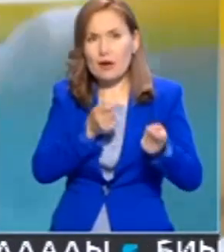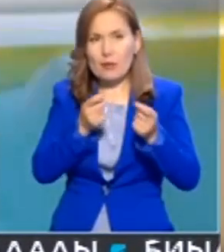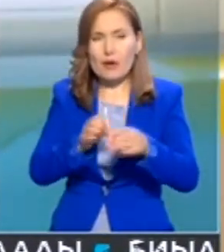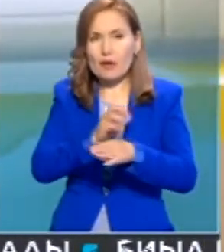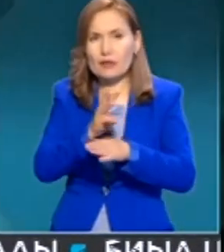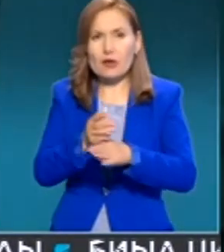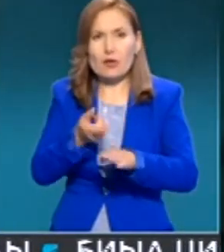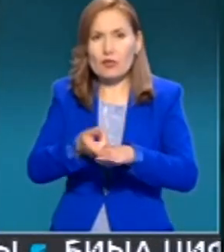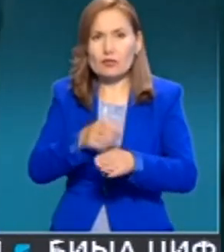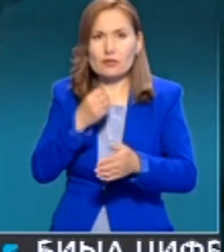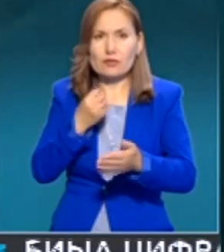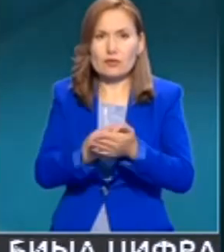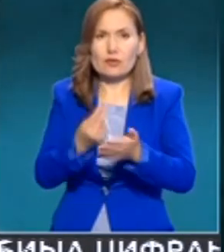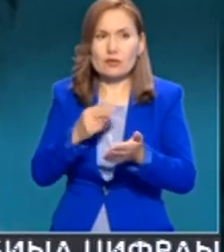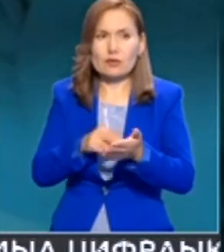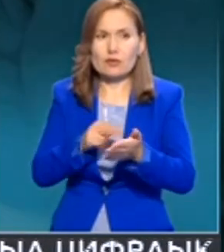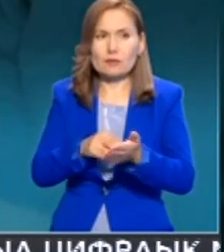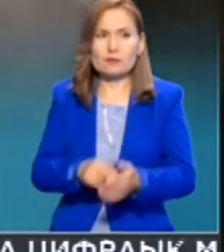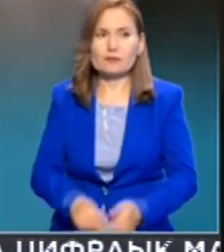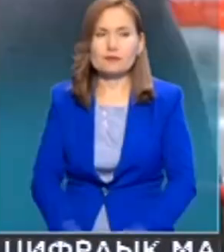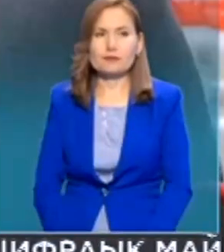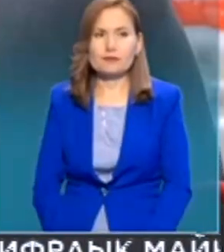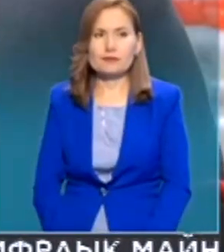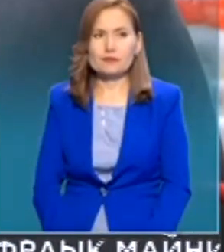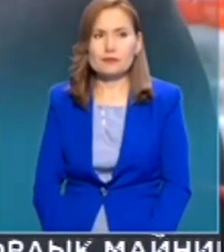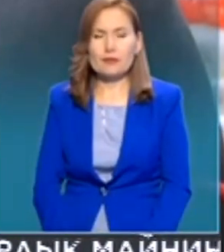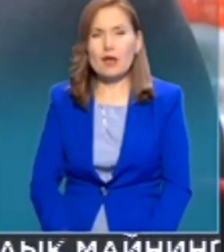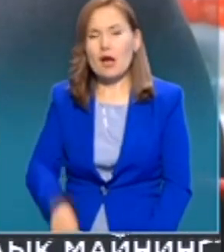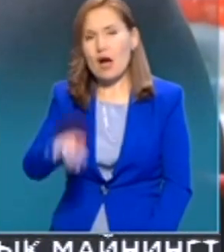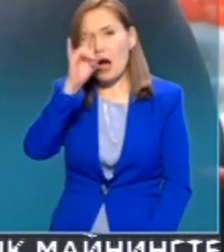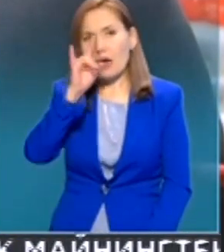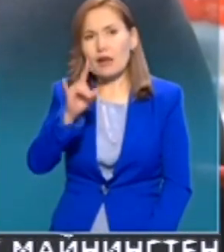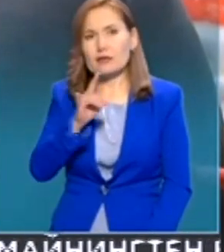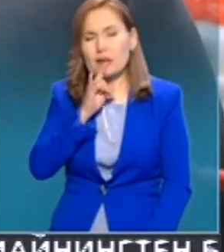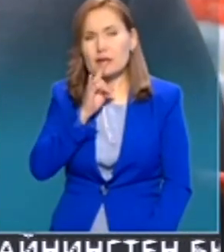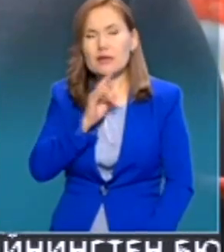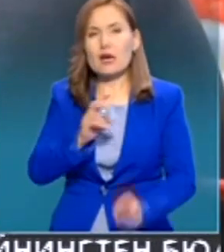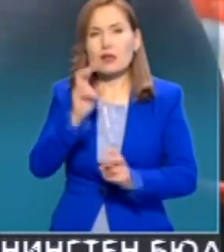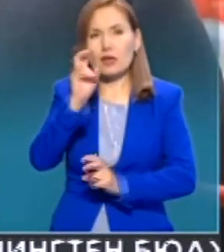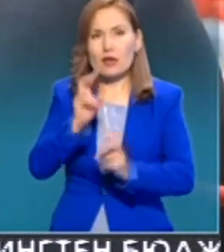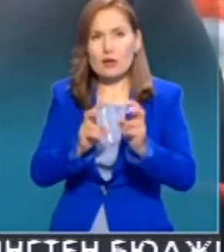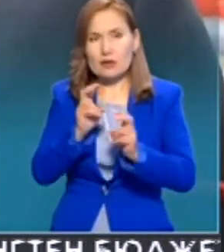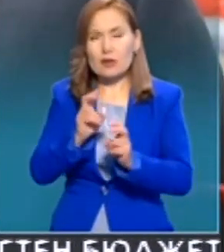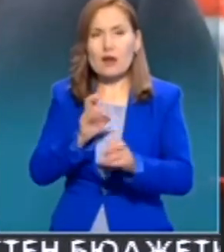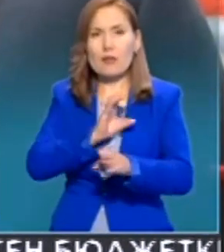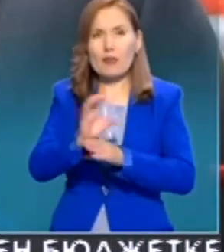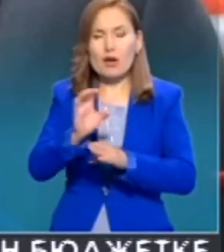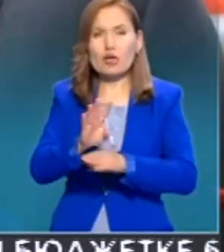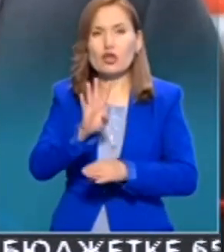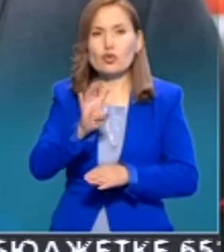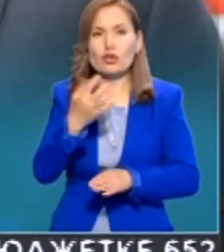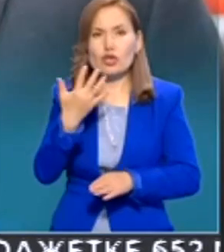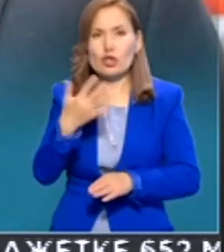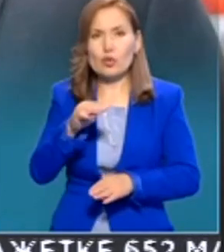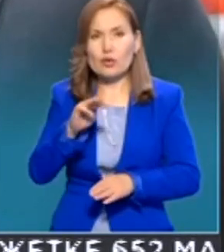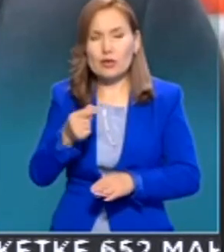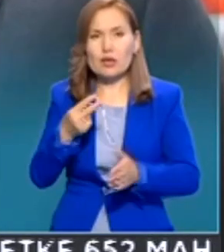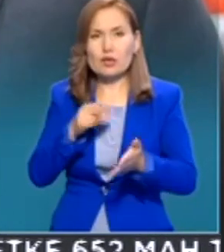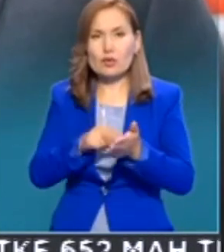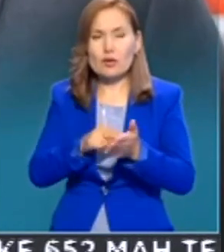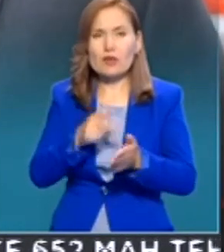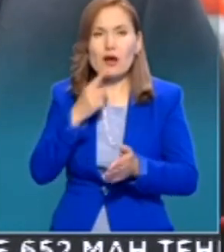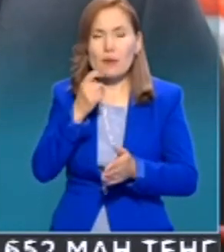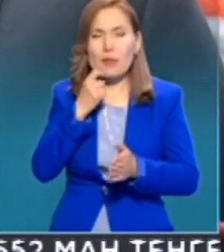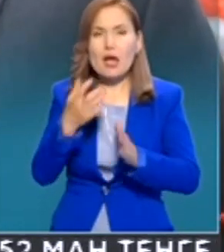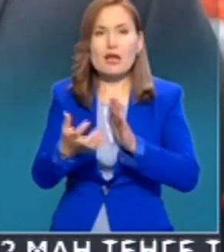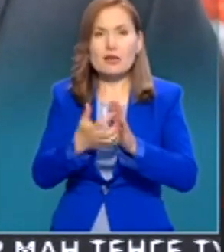бұрынғыдан қымбат болмақ. Отандық зауыттардың құны қазіргі қанттың 450 теңгені құрайды. Сондықтан да жаңа